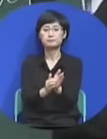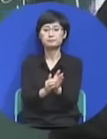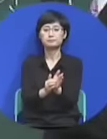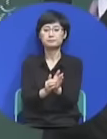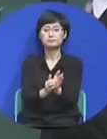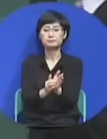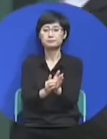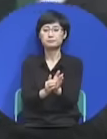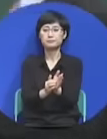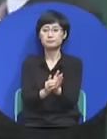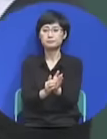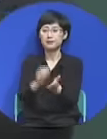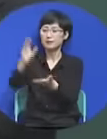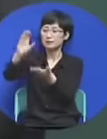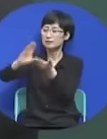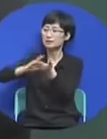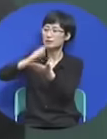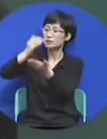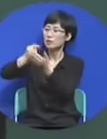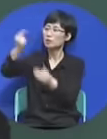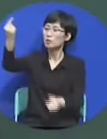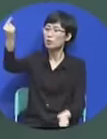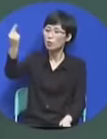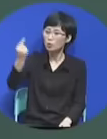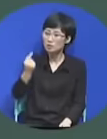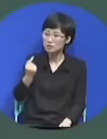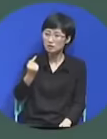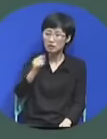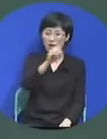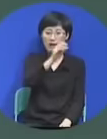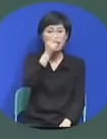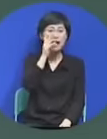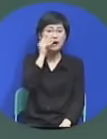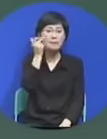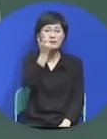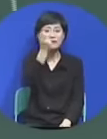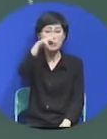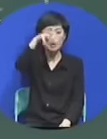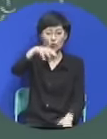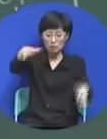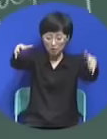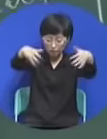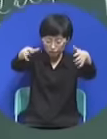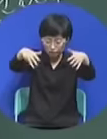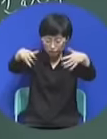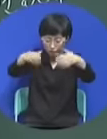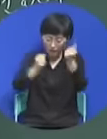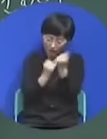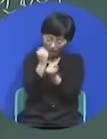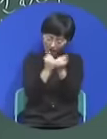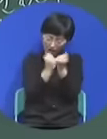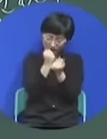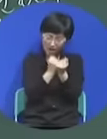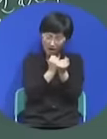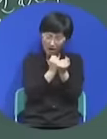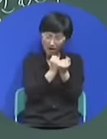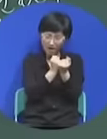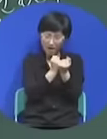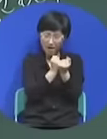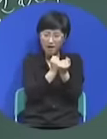基督在十字架上解释了所有这些问题. 그리스도께서 감람산에 부르셔서 이 모든 비밀을 알게